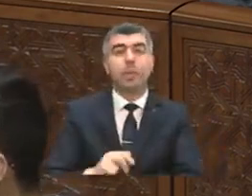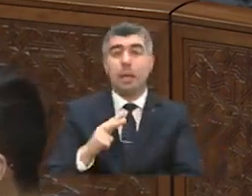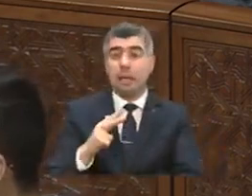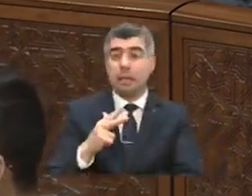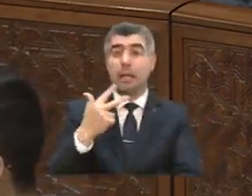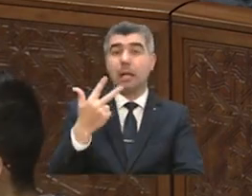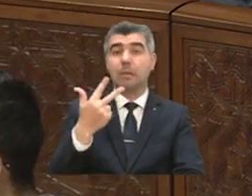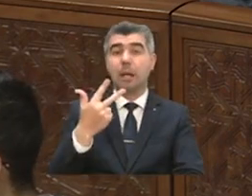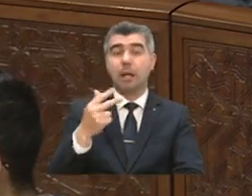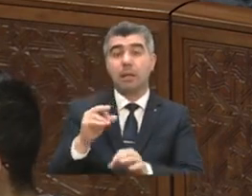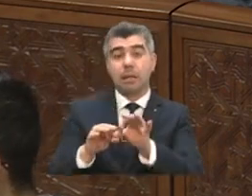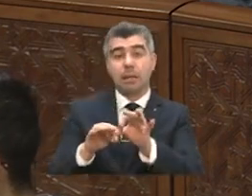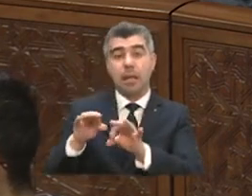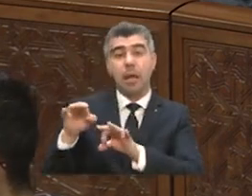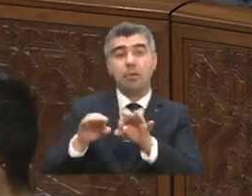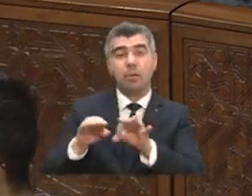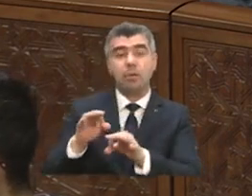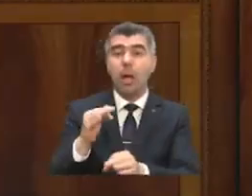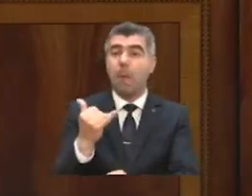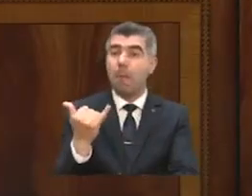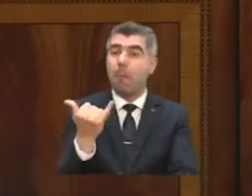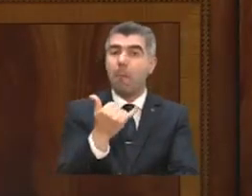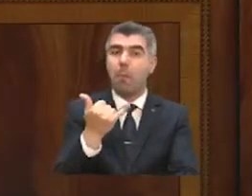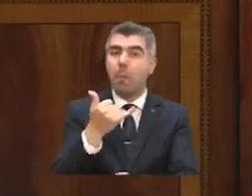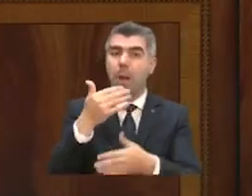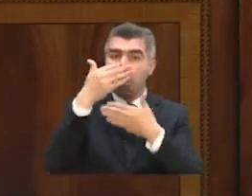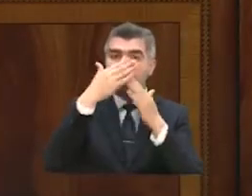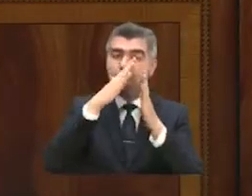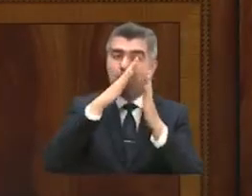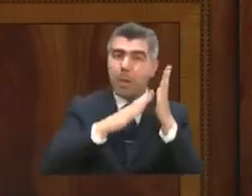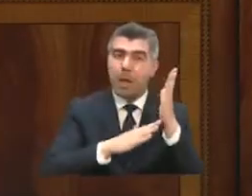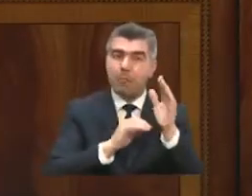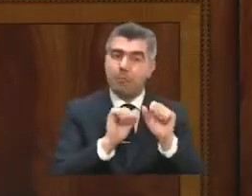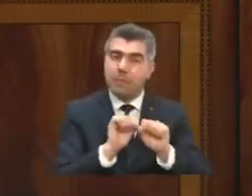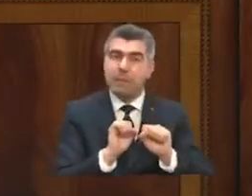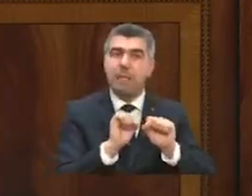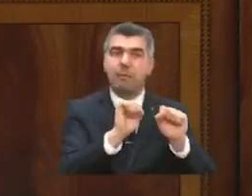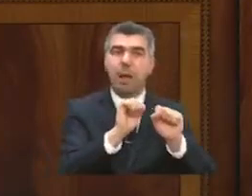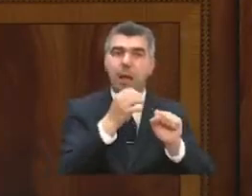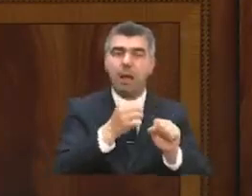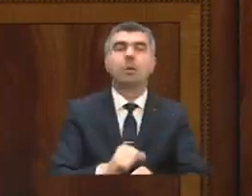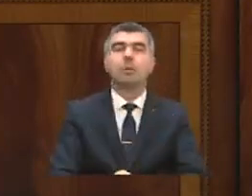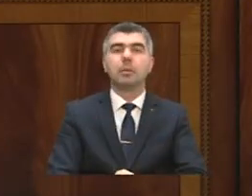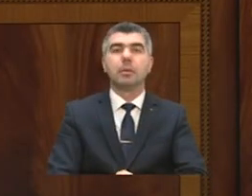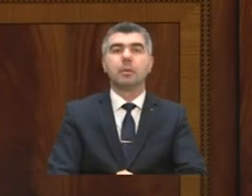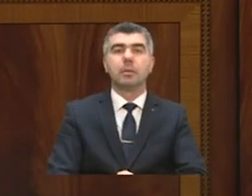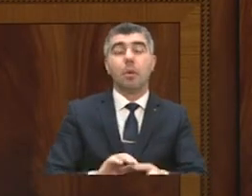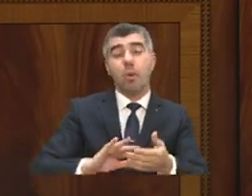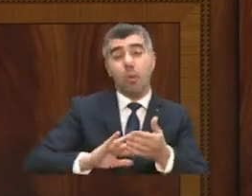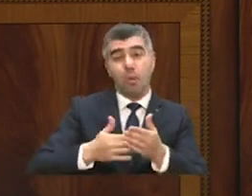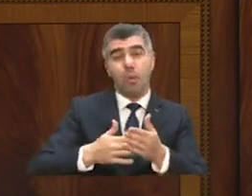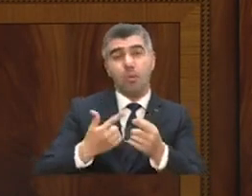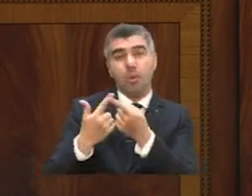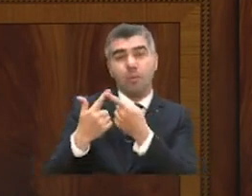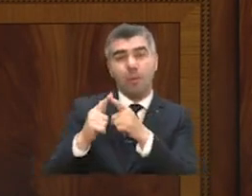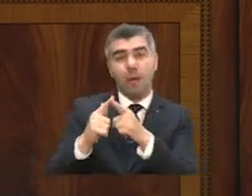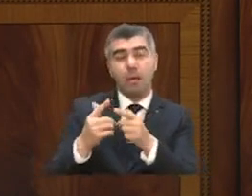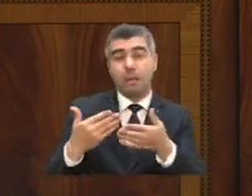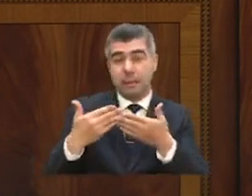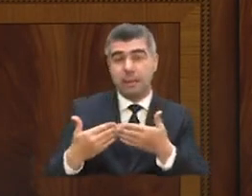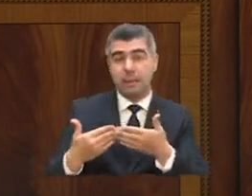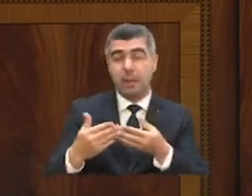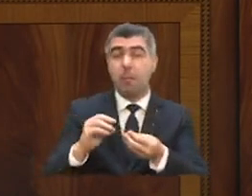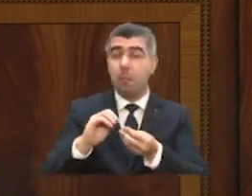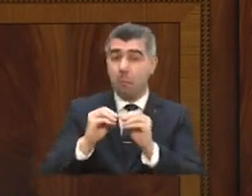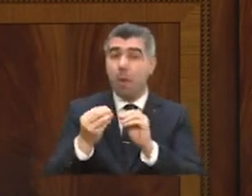3 أبعاد استراتيجية لتعزيز مكانة المغرب والدفاع عن مصالحها، لا سيما في ظرفية مشحونة